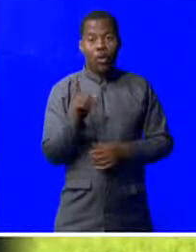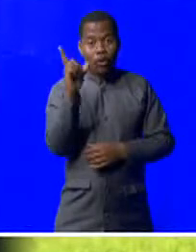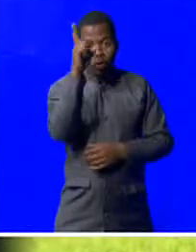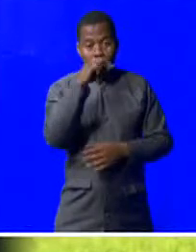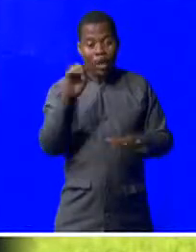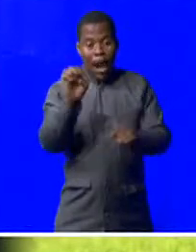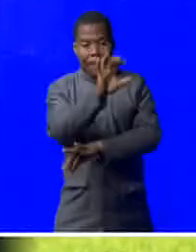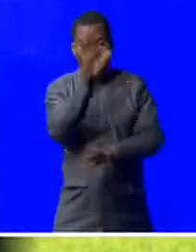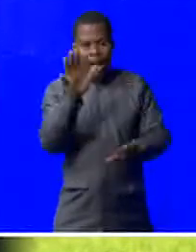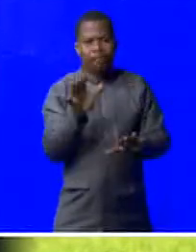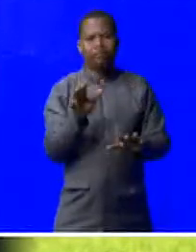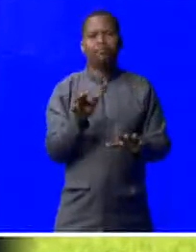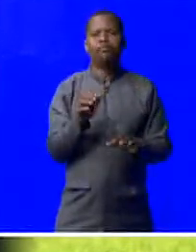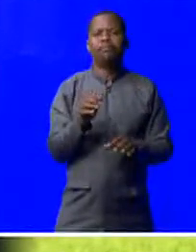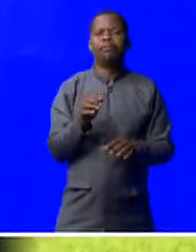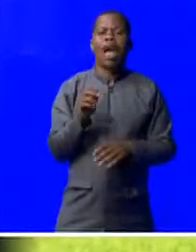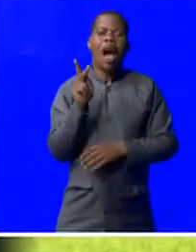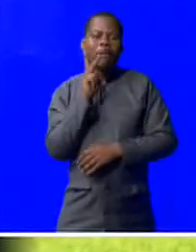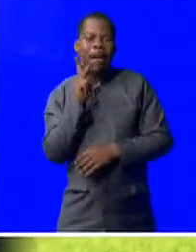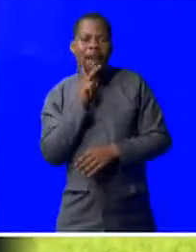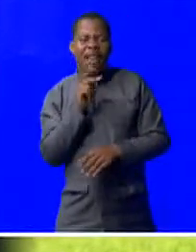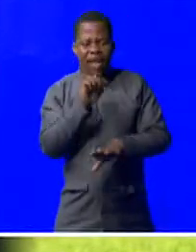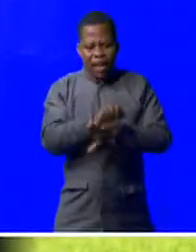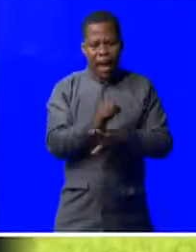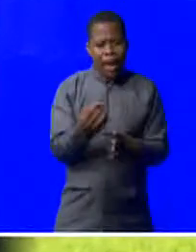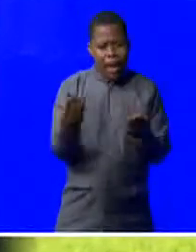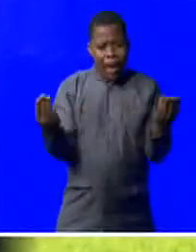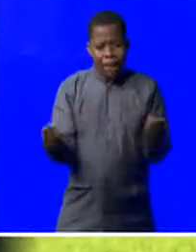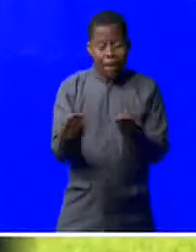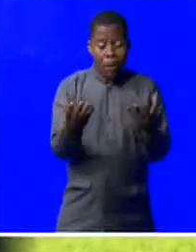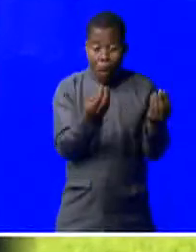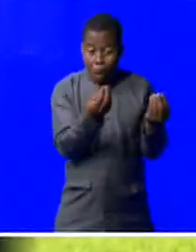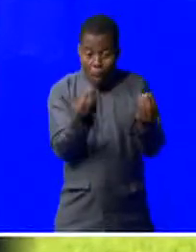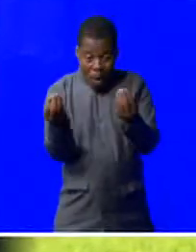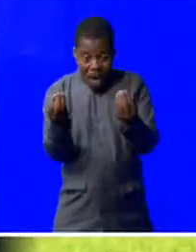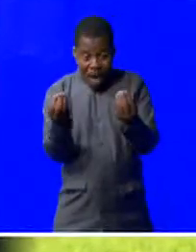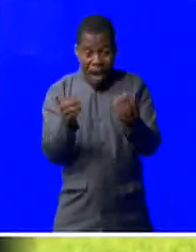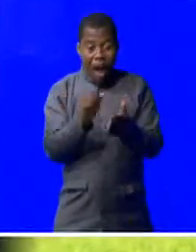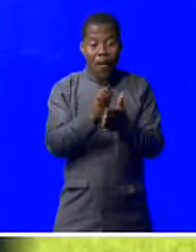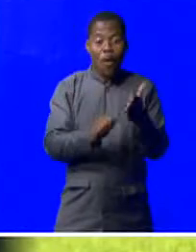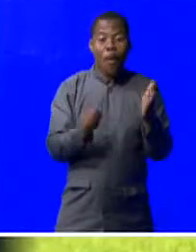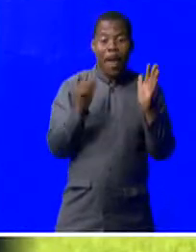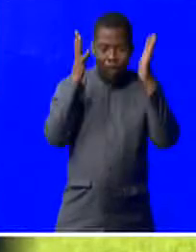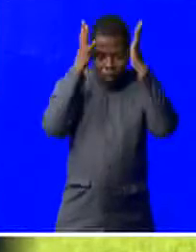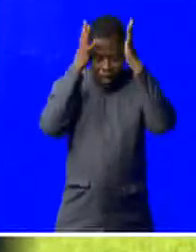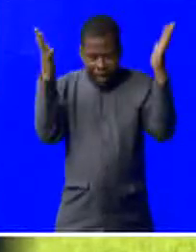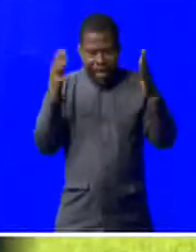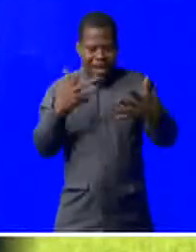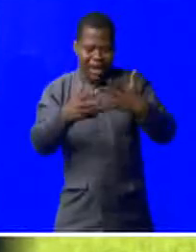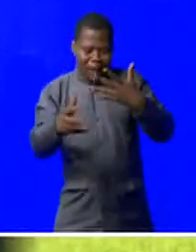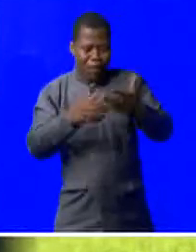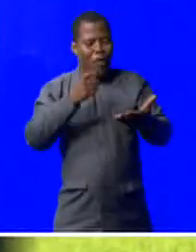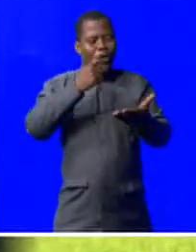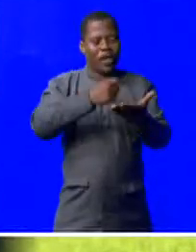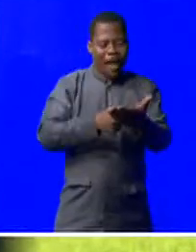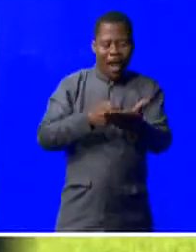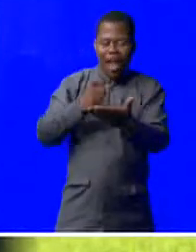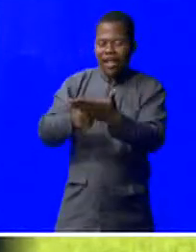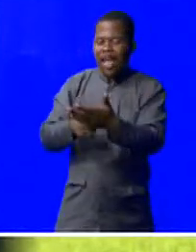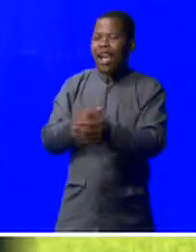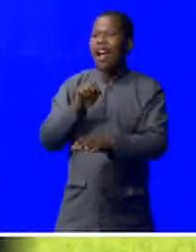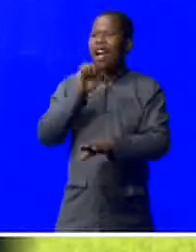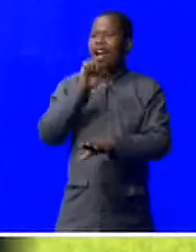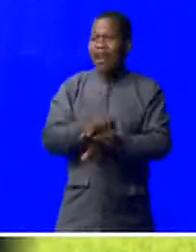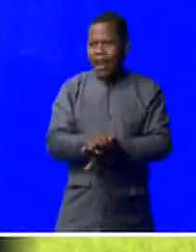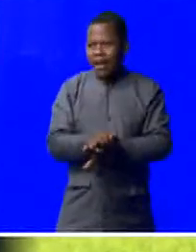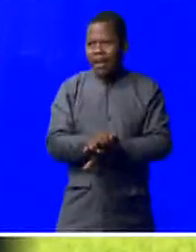kulama channels ukuthi ngikhona ngkangwane ngitsengisa nanke magcebesha ami